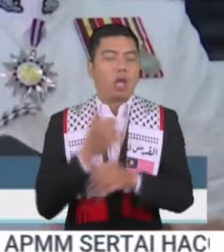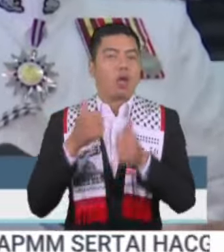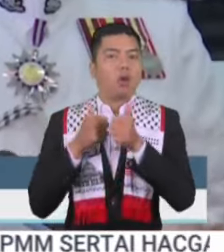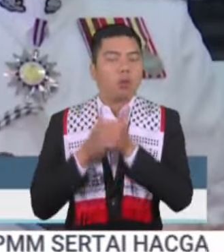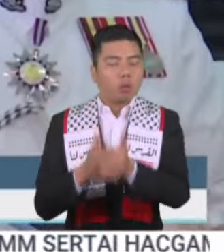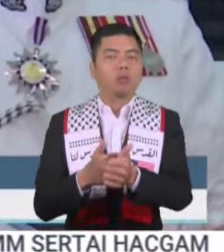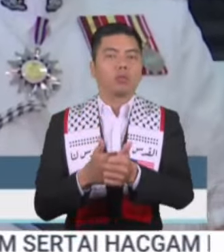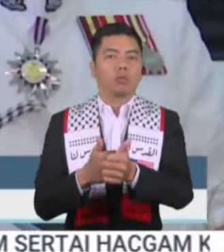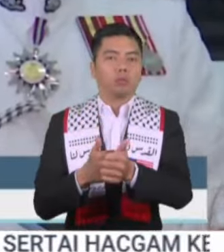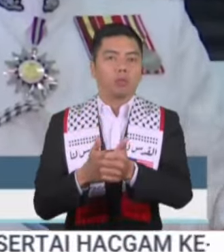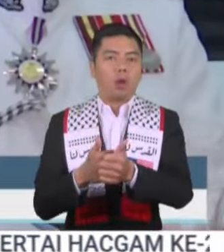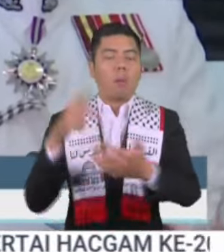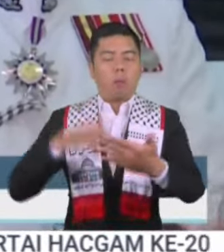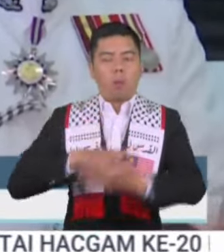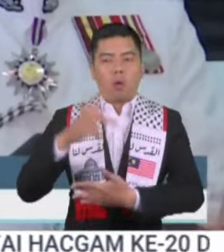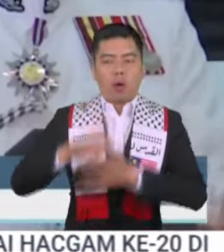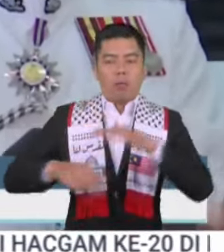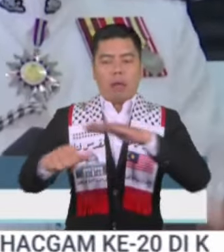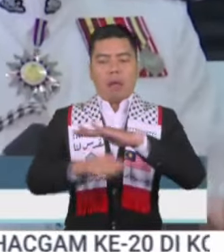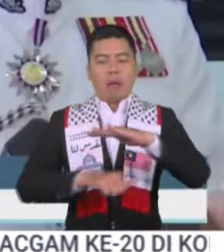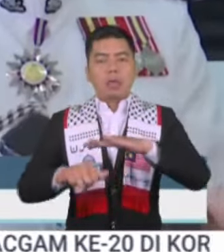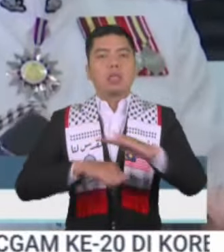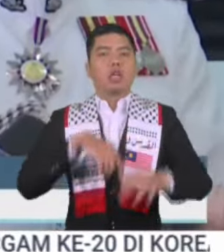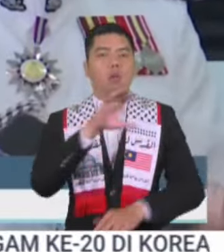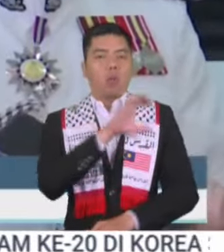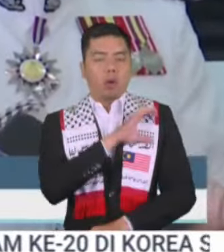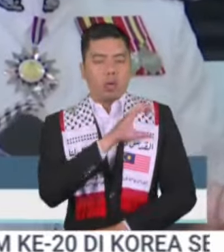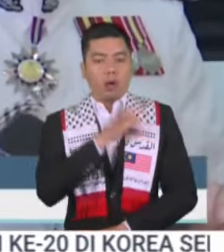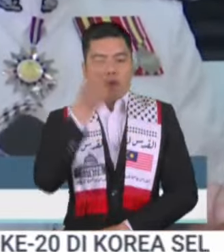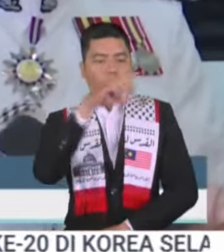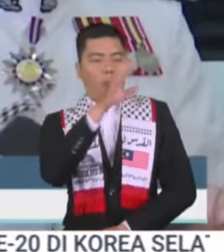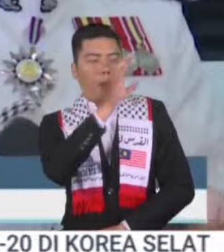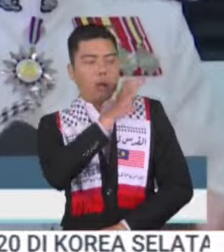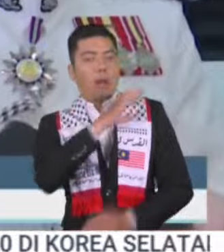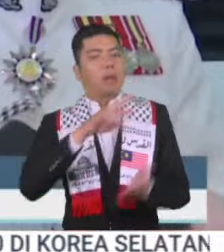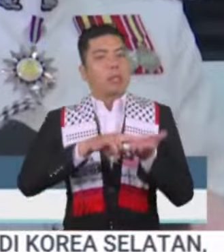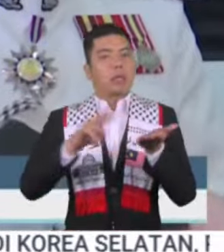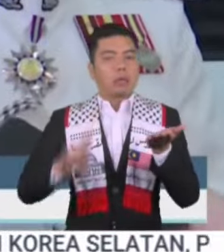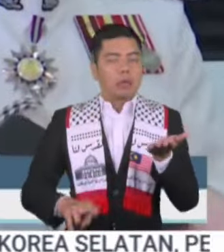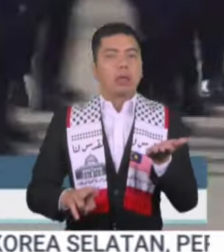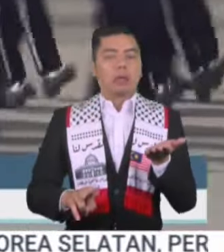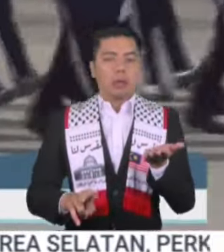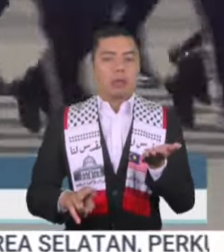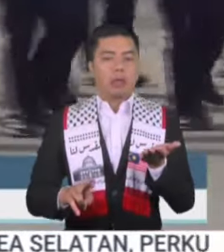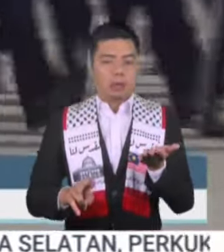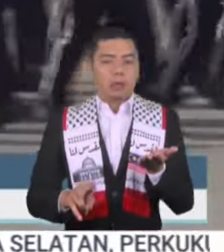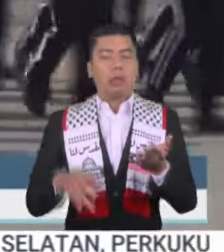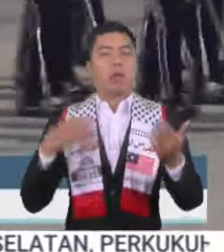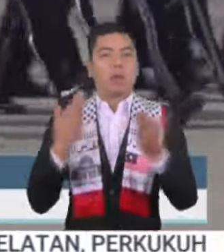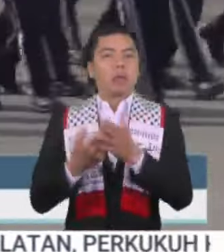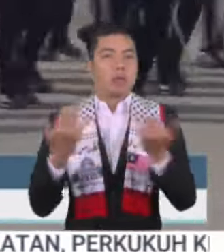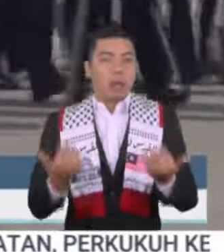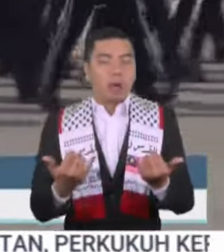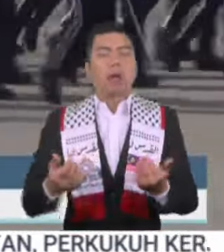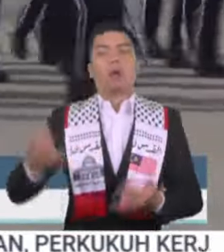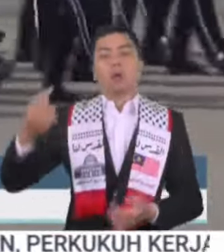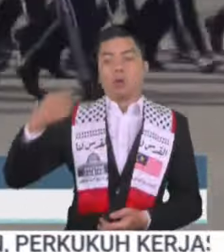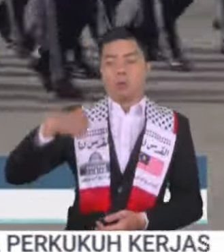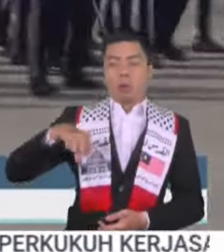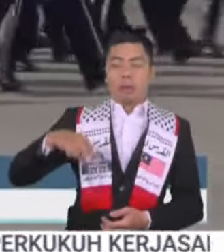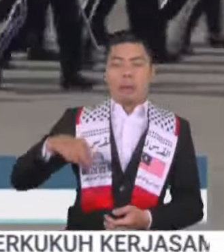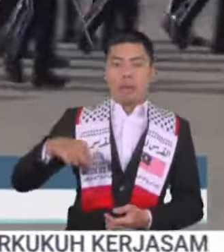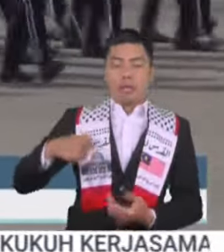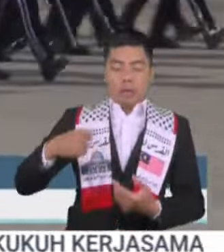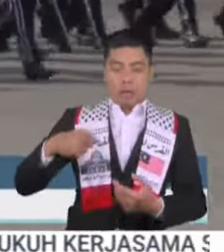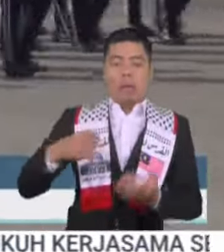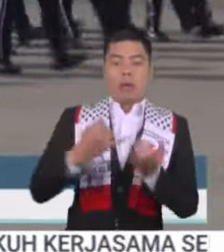latihan asas kepolisianlah untuk pegawai pangkat rendah Jadi sehingga setakat ini kualiti yang dilahirkan